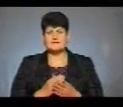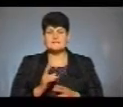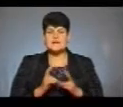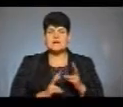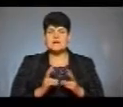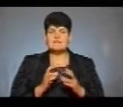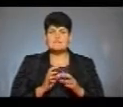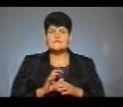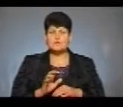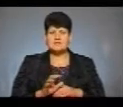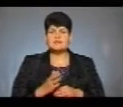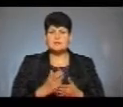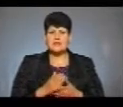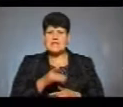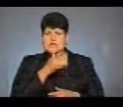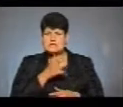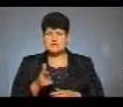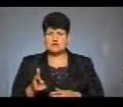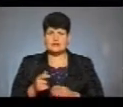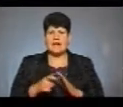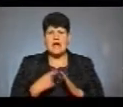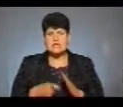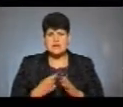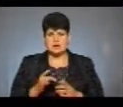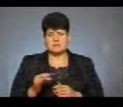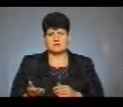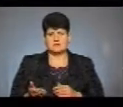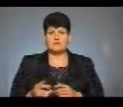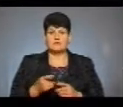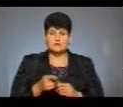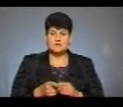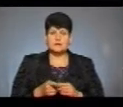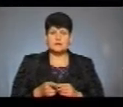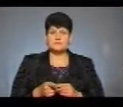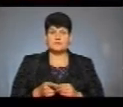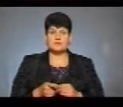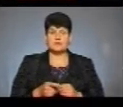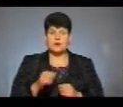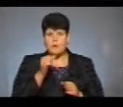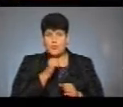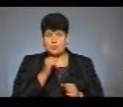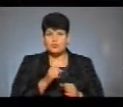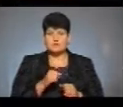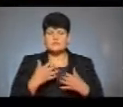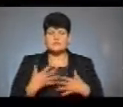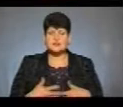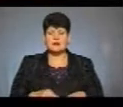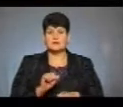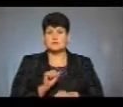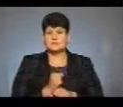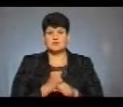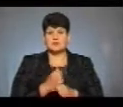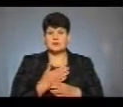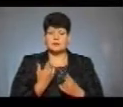які носять сезонний характер. От кар'єри. Вони замило дорогу в кар'єр, морози вдарили, вже не працюють. Все.